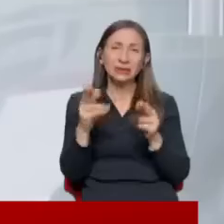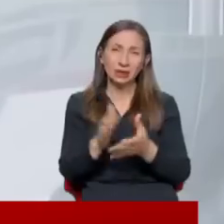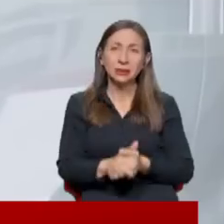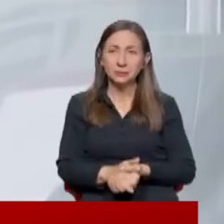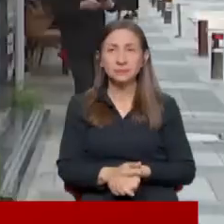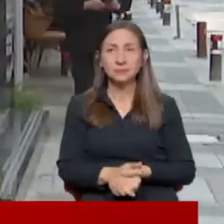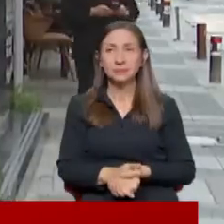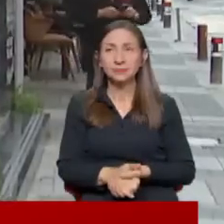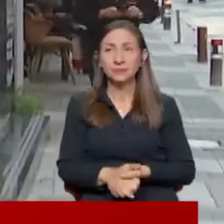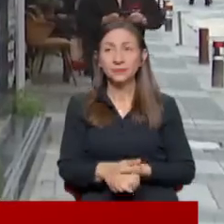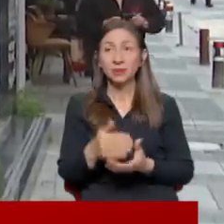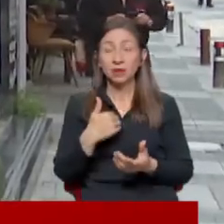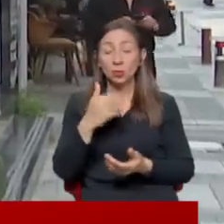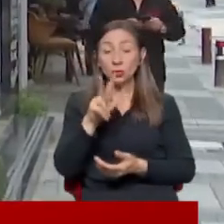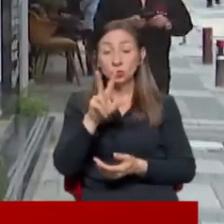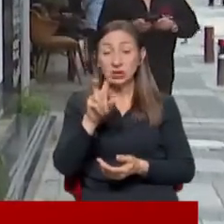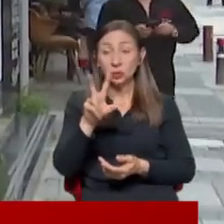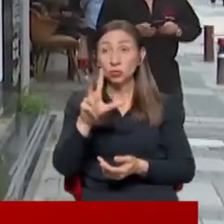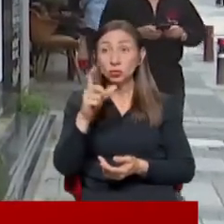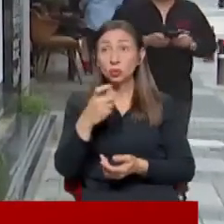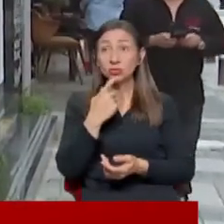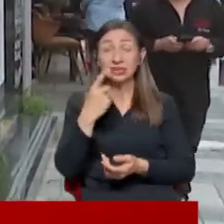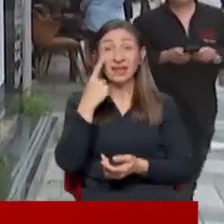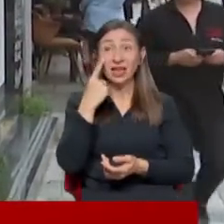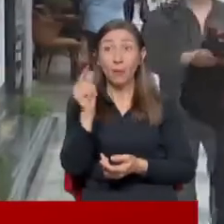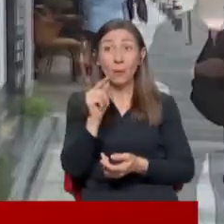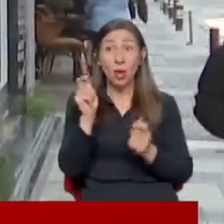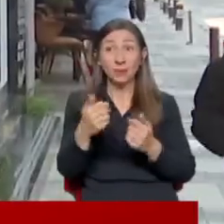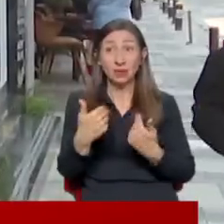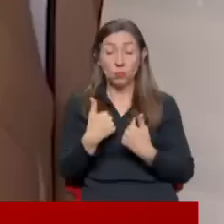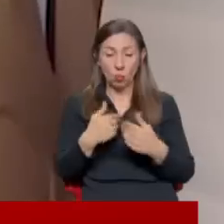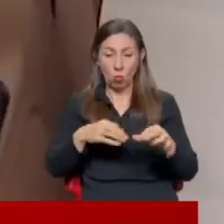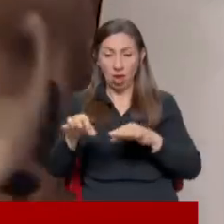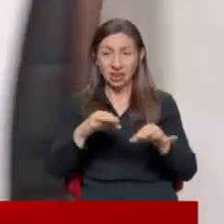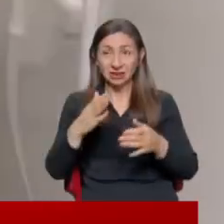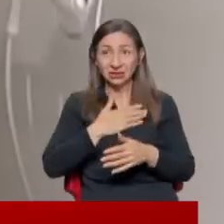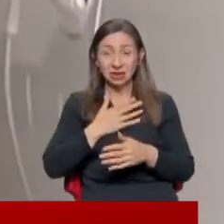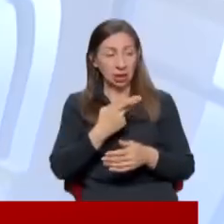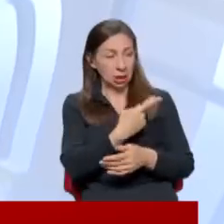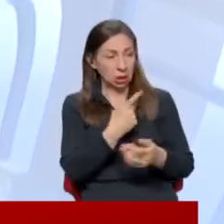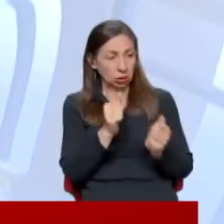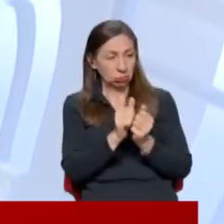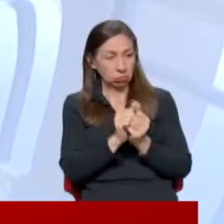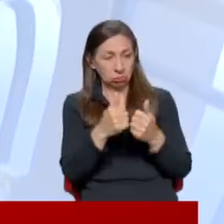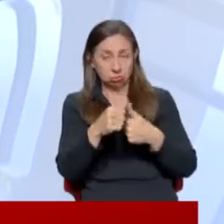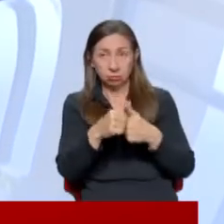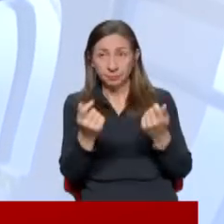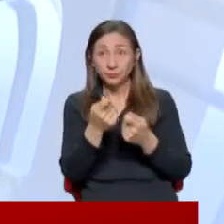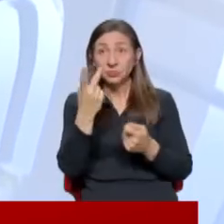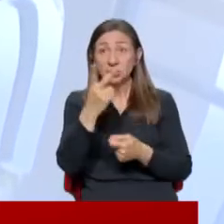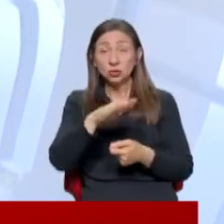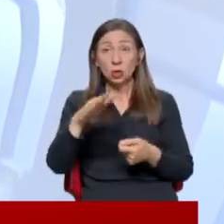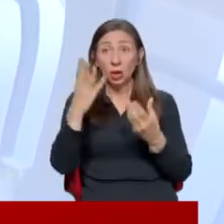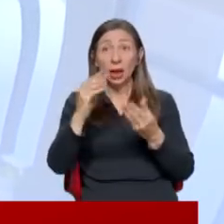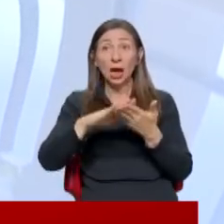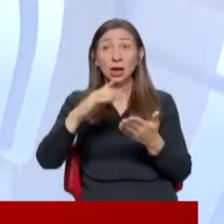imkansız hale geliyor. Ben 38-39 sene devlet memurluğu yaptım. Mühendisim. İki kişi karı koca çalışıyorsa, iki de çocuğu